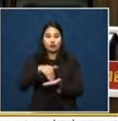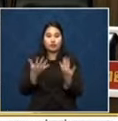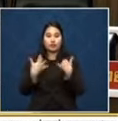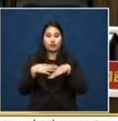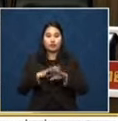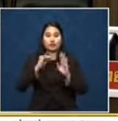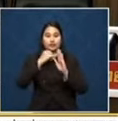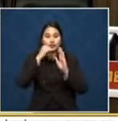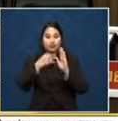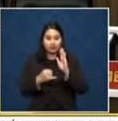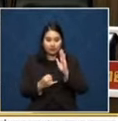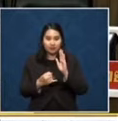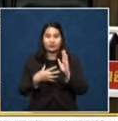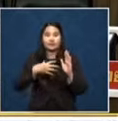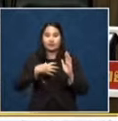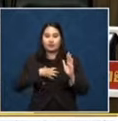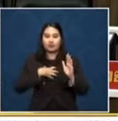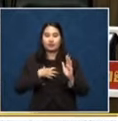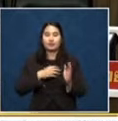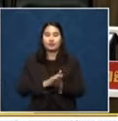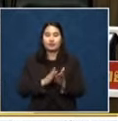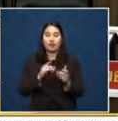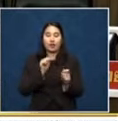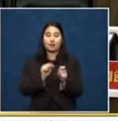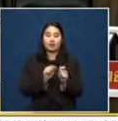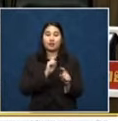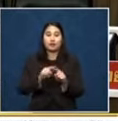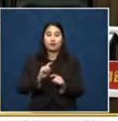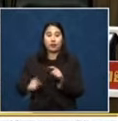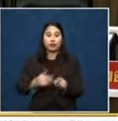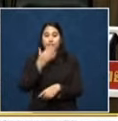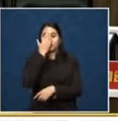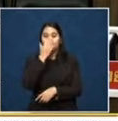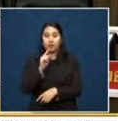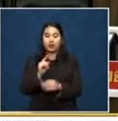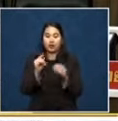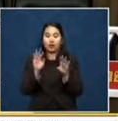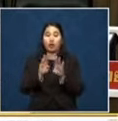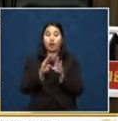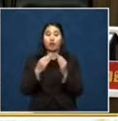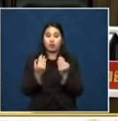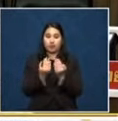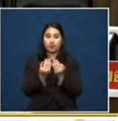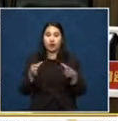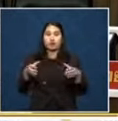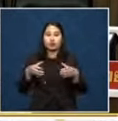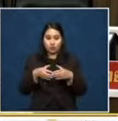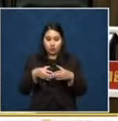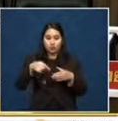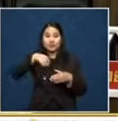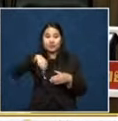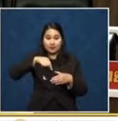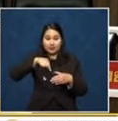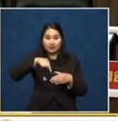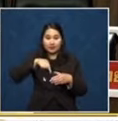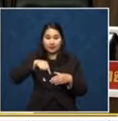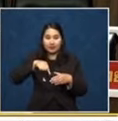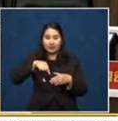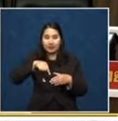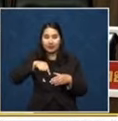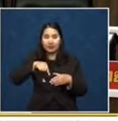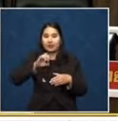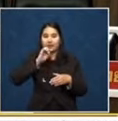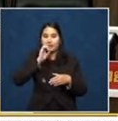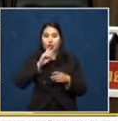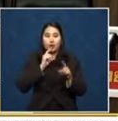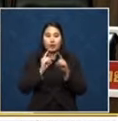จังหวัดนะครับแต่ละจังหวัดและแต่ละอำเภอเพื่อให้ครอบครัวของผู้เสียหายและผู้เสียหายสามารถ